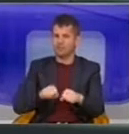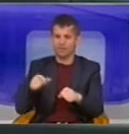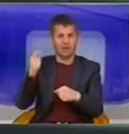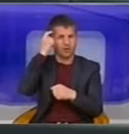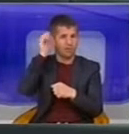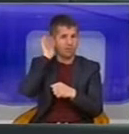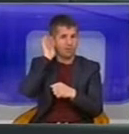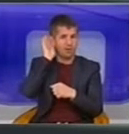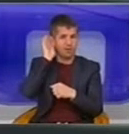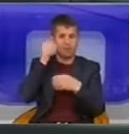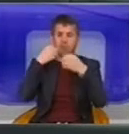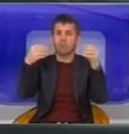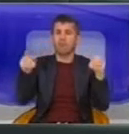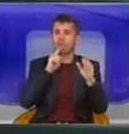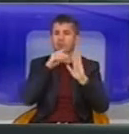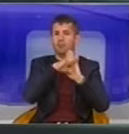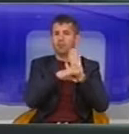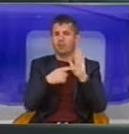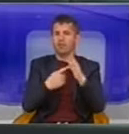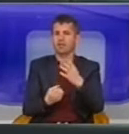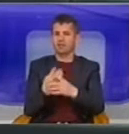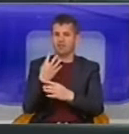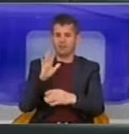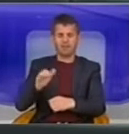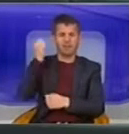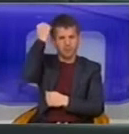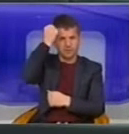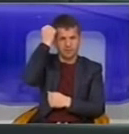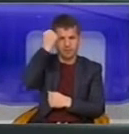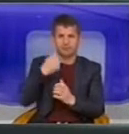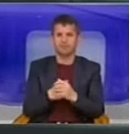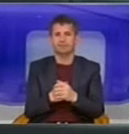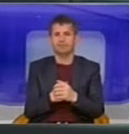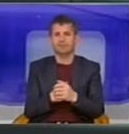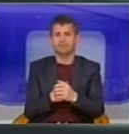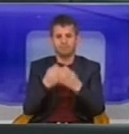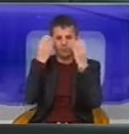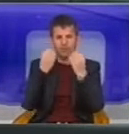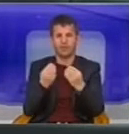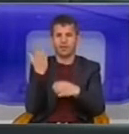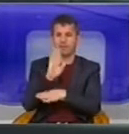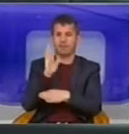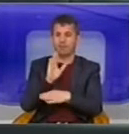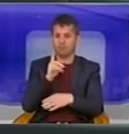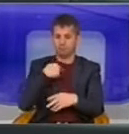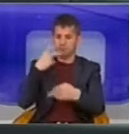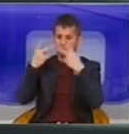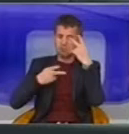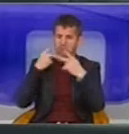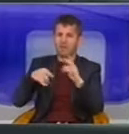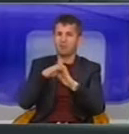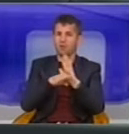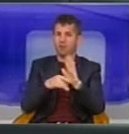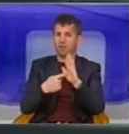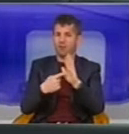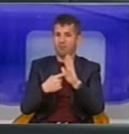kryeministri na prezanton si një program i zhvillimit të Kosovës. Të nderuar deputet, sipas vlerësimit tim, ky program